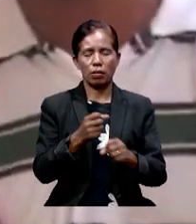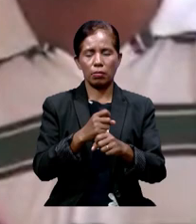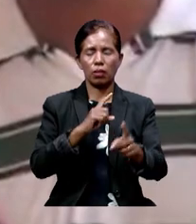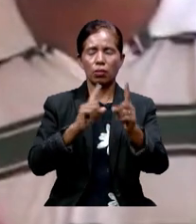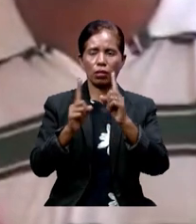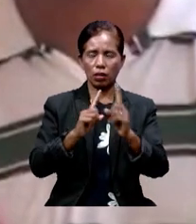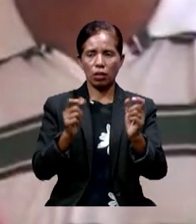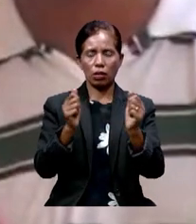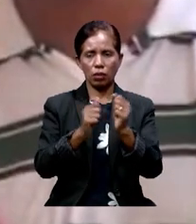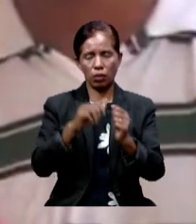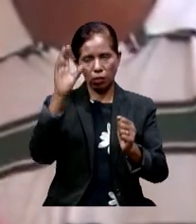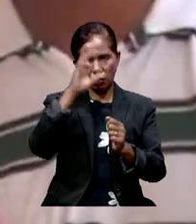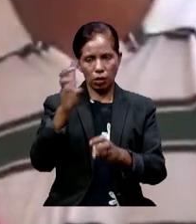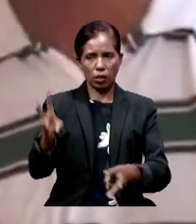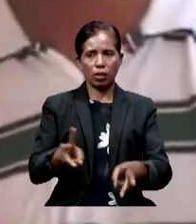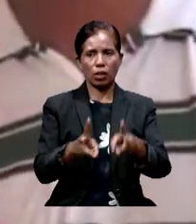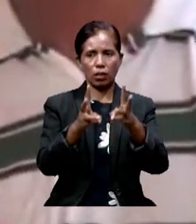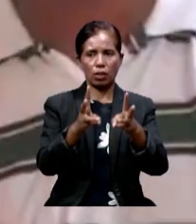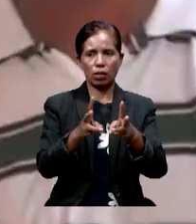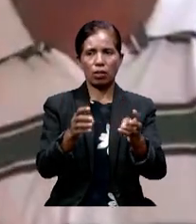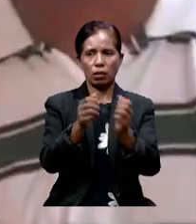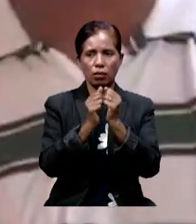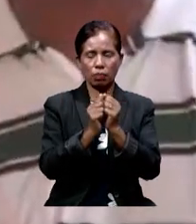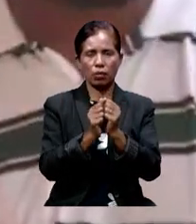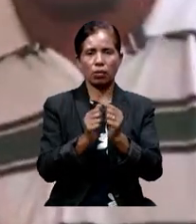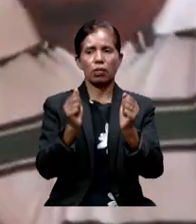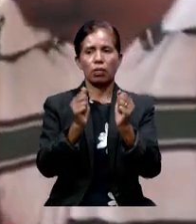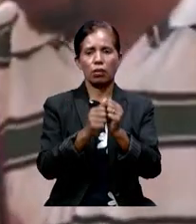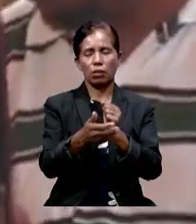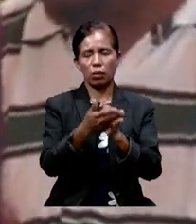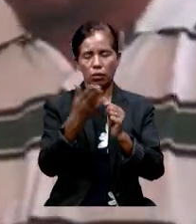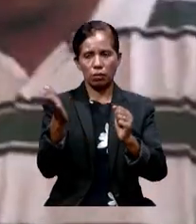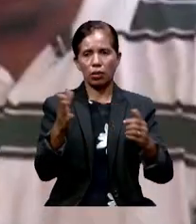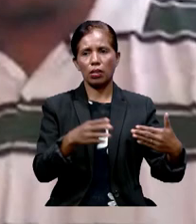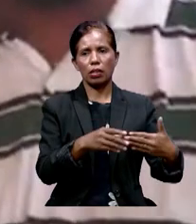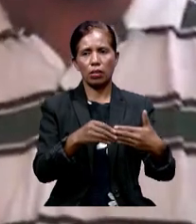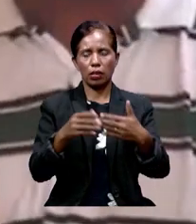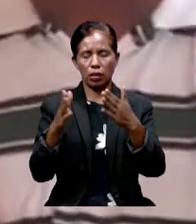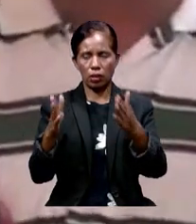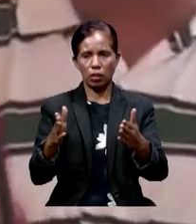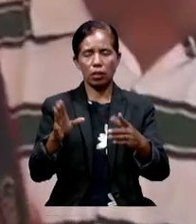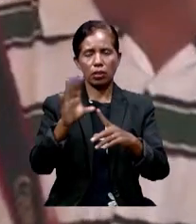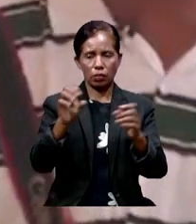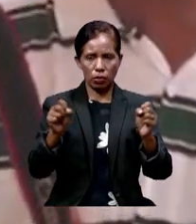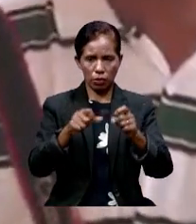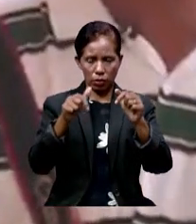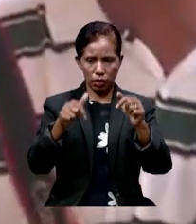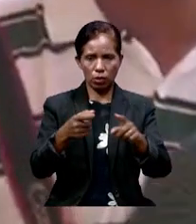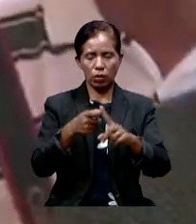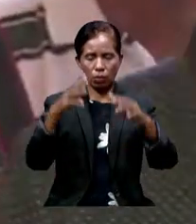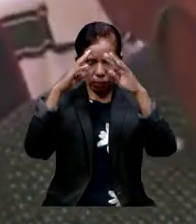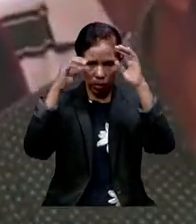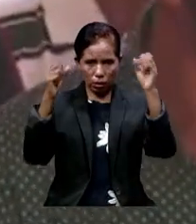intervensau, si buka dalan, amu tu ko, kita mau cerni lideransa lokal ya ne, aus presiden